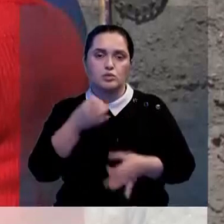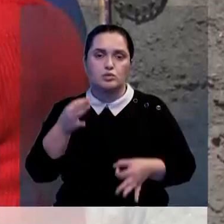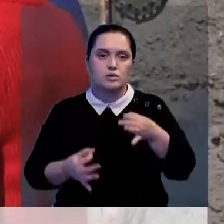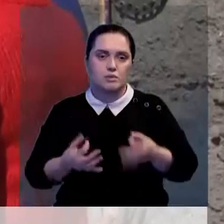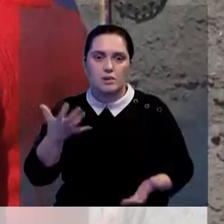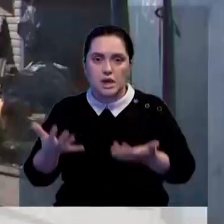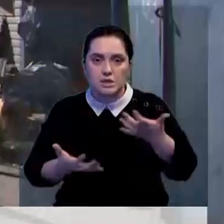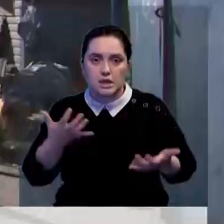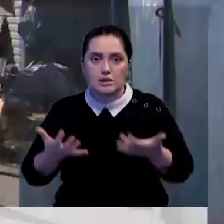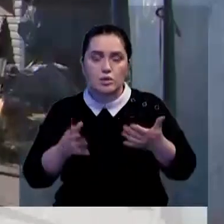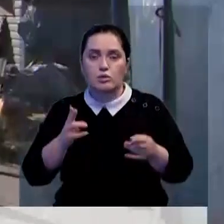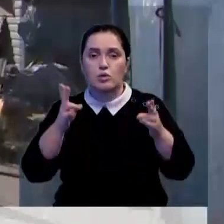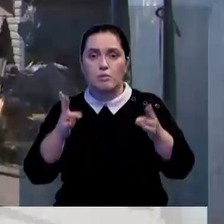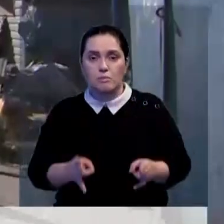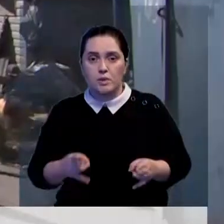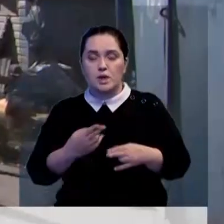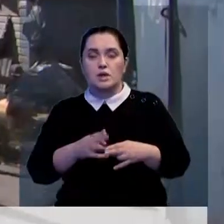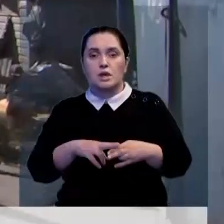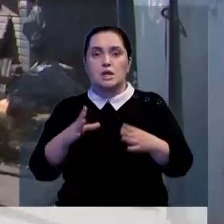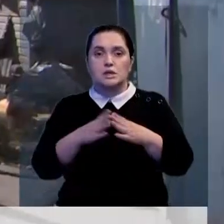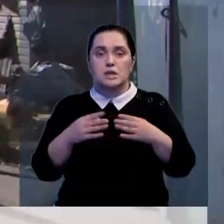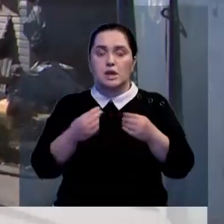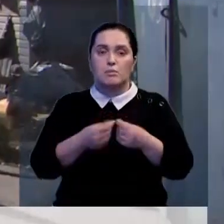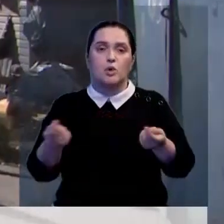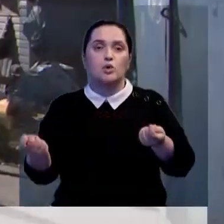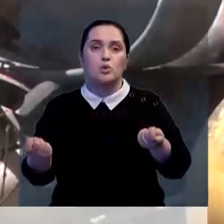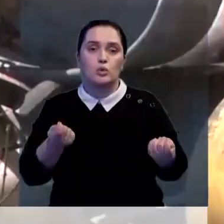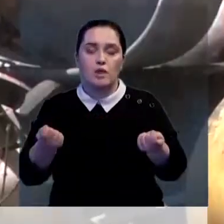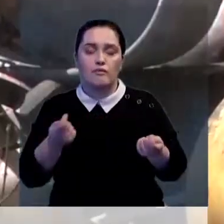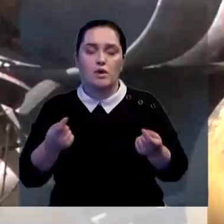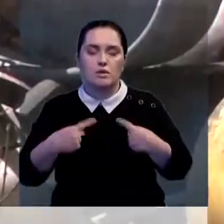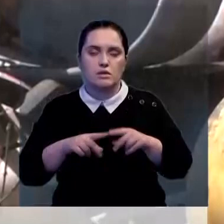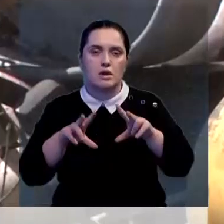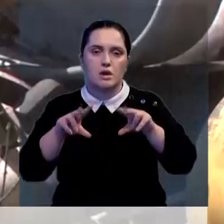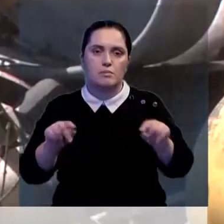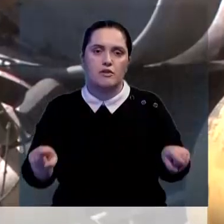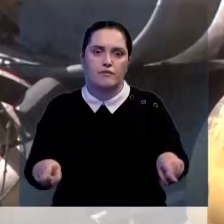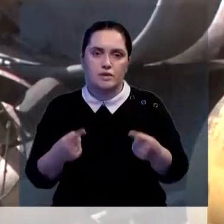расследование. Что же касается пострадавшей в результате ДТП семьи, то руководство автопарка пообещало